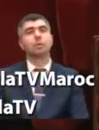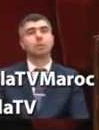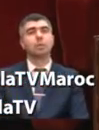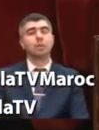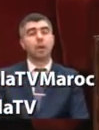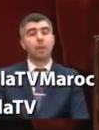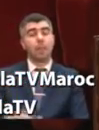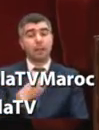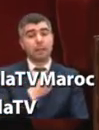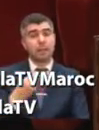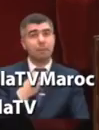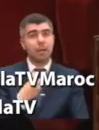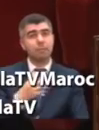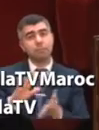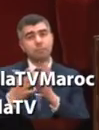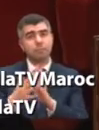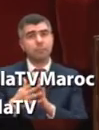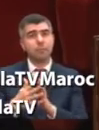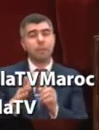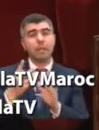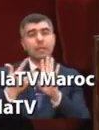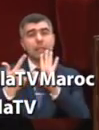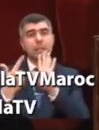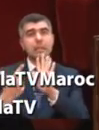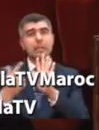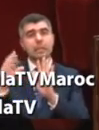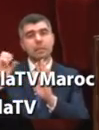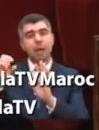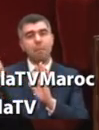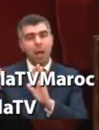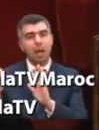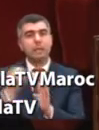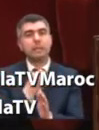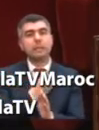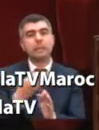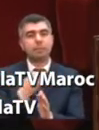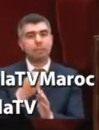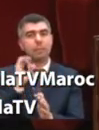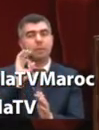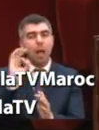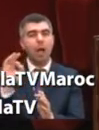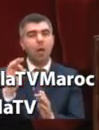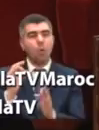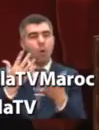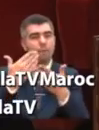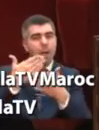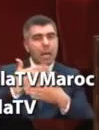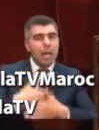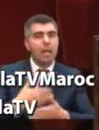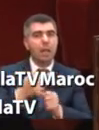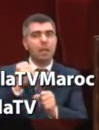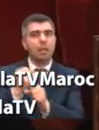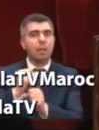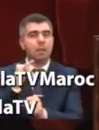المناصب للاطباء المقيمين غيمشي اكثر من 700 طبيب مقيم اللي هما متخصصين، يعني هذه مباراه ديال